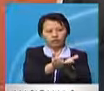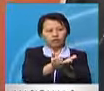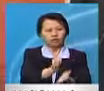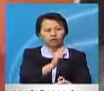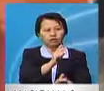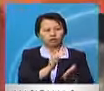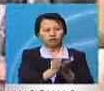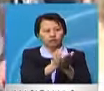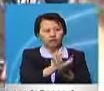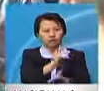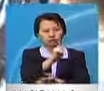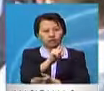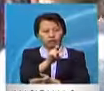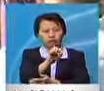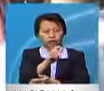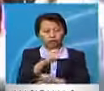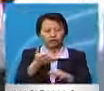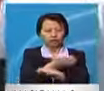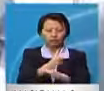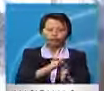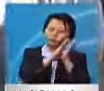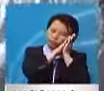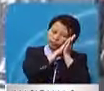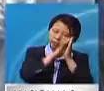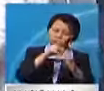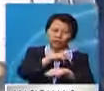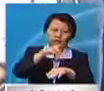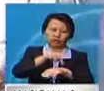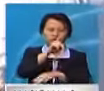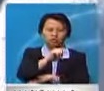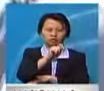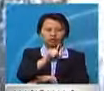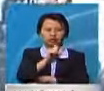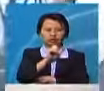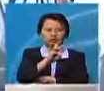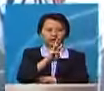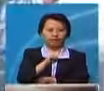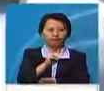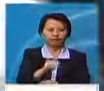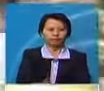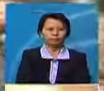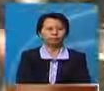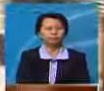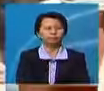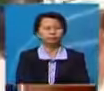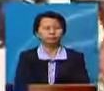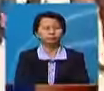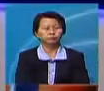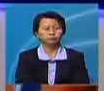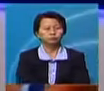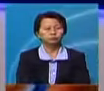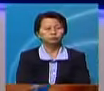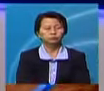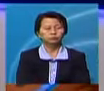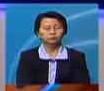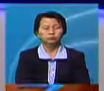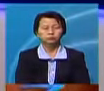sempadan perairan negara sebelum bermalam di Stesen 5 TLDM Terumbul Layang-Layang.